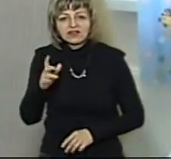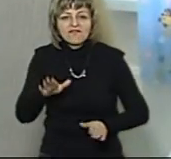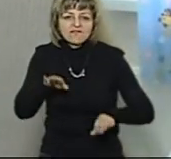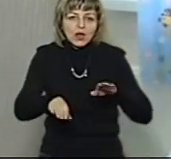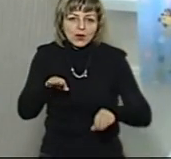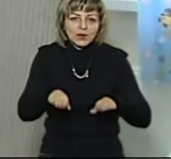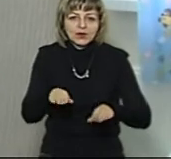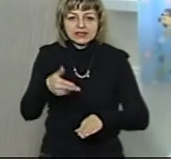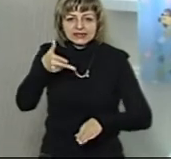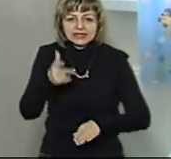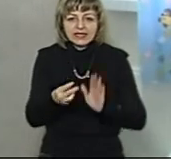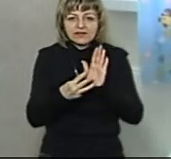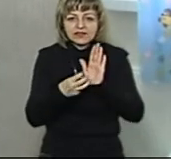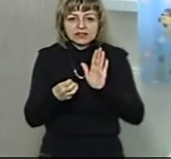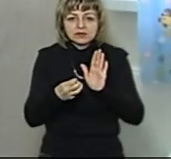вагою